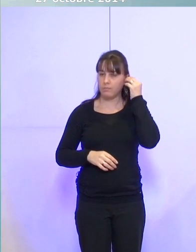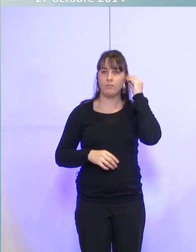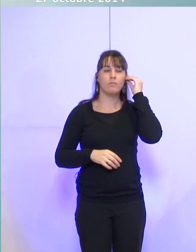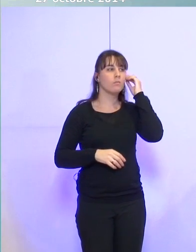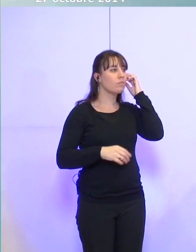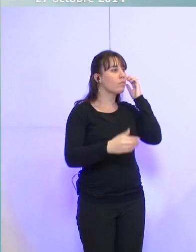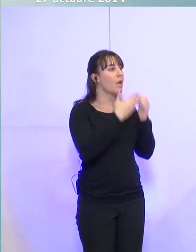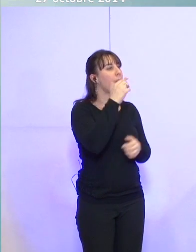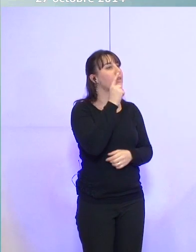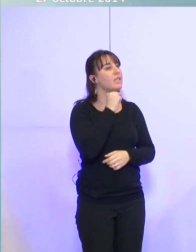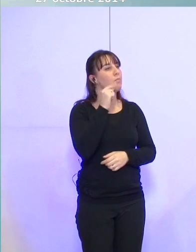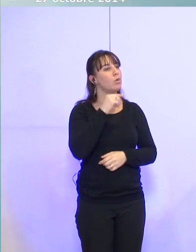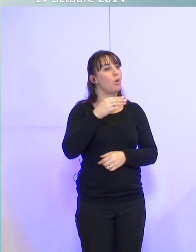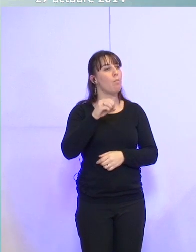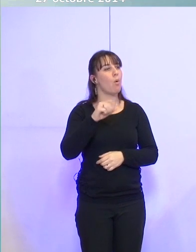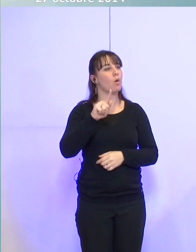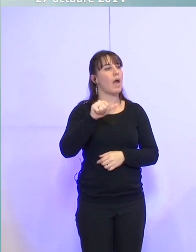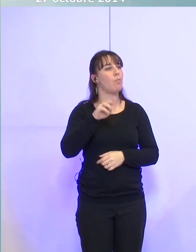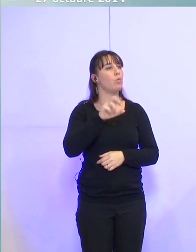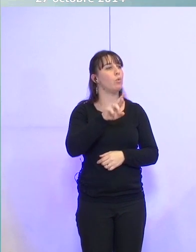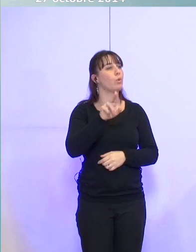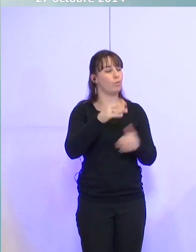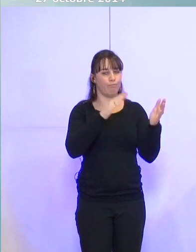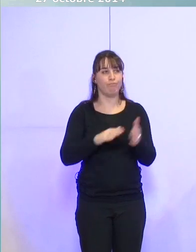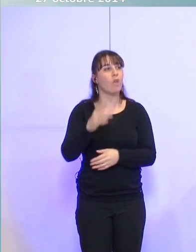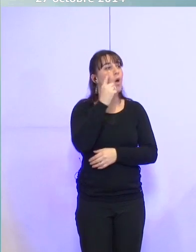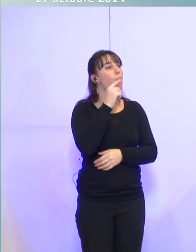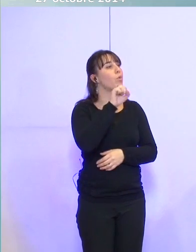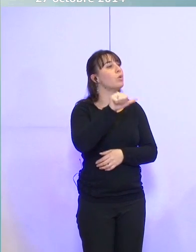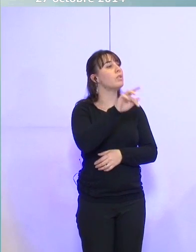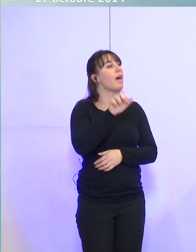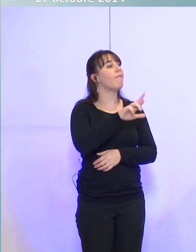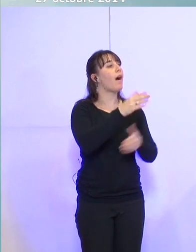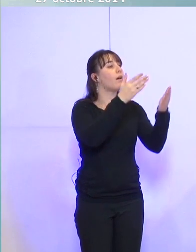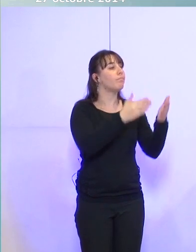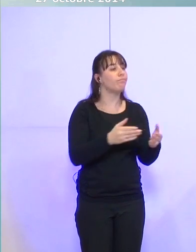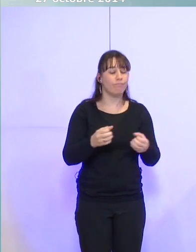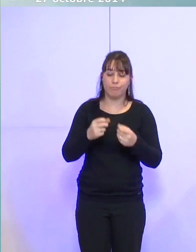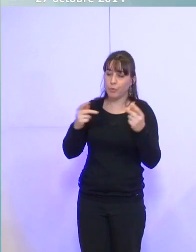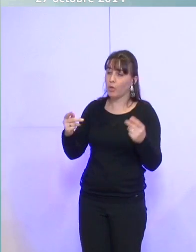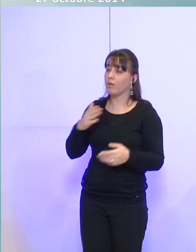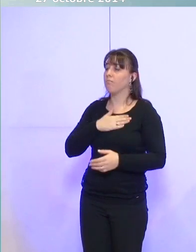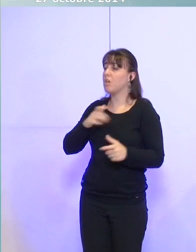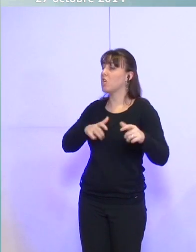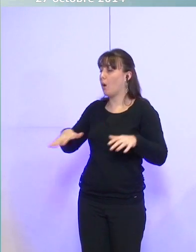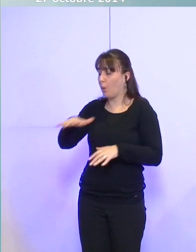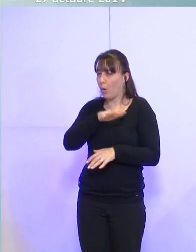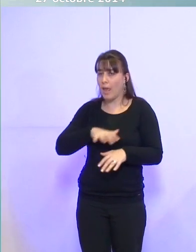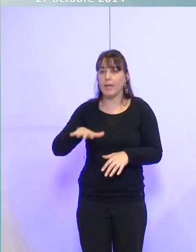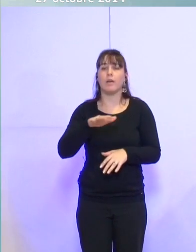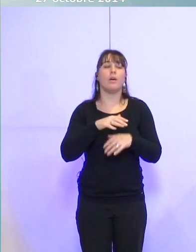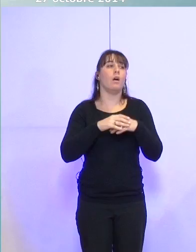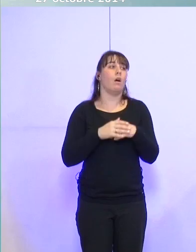Merci, Monsieur Mongaburu. Monsieur Safar. Bien, mes chers collègues, juste un élément d'information pour mon